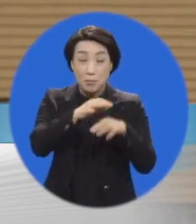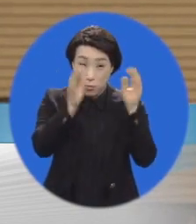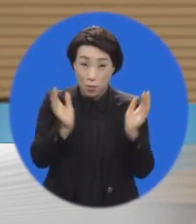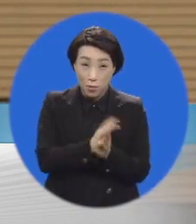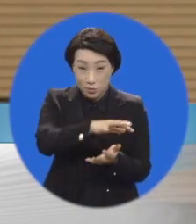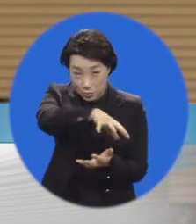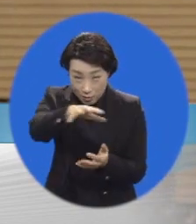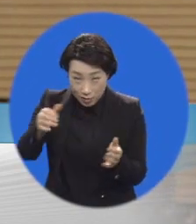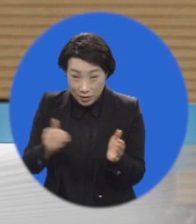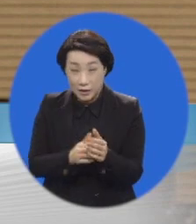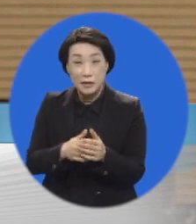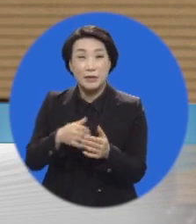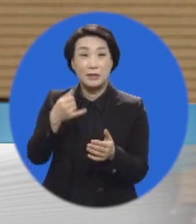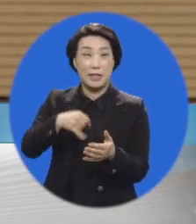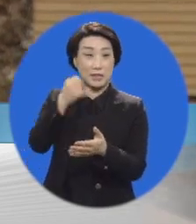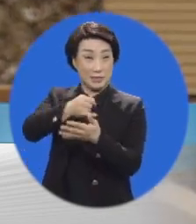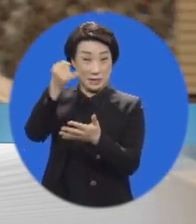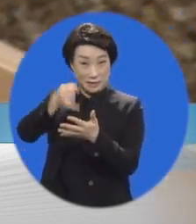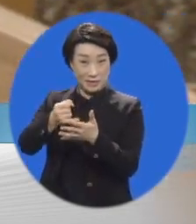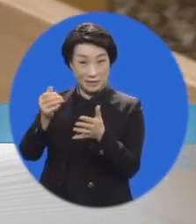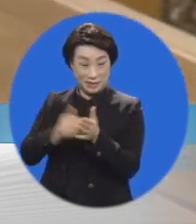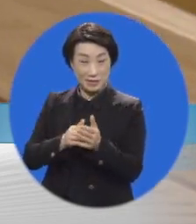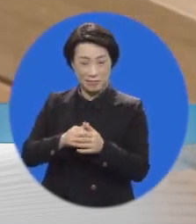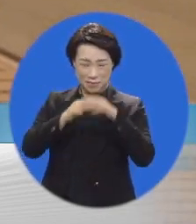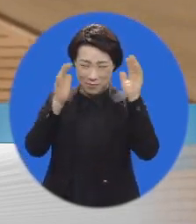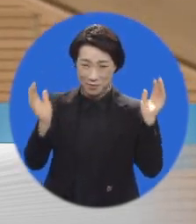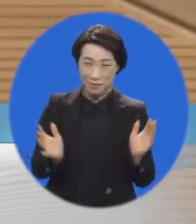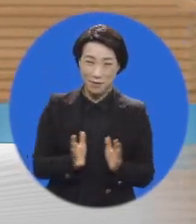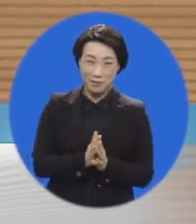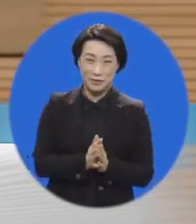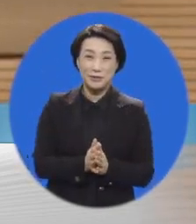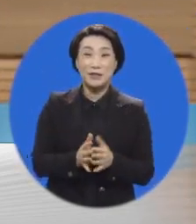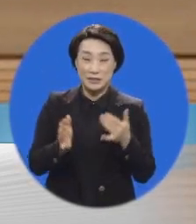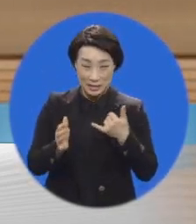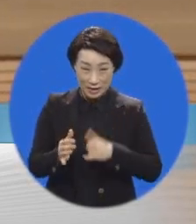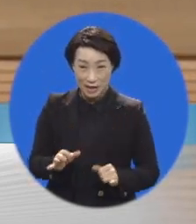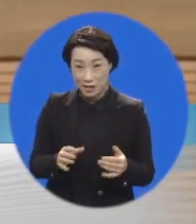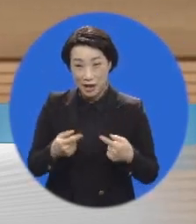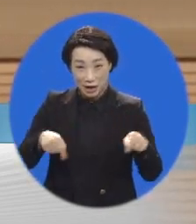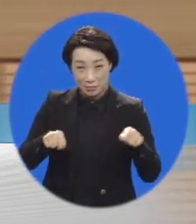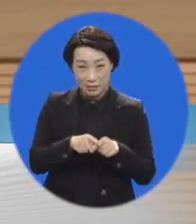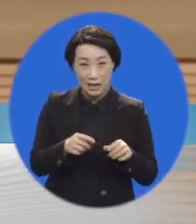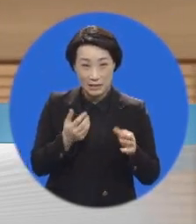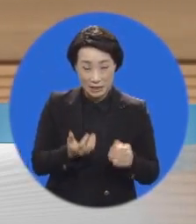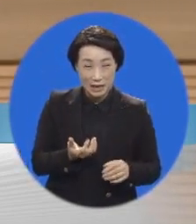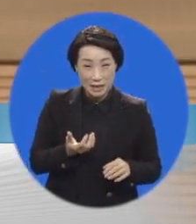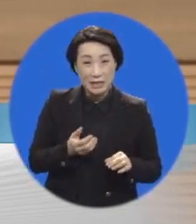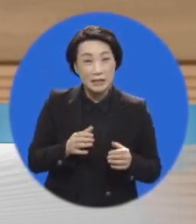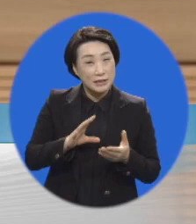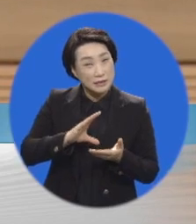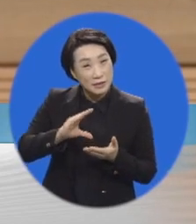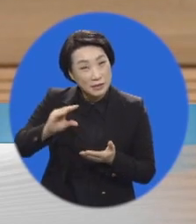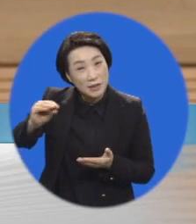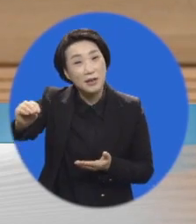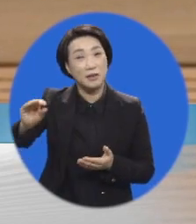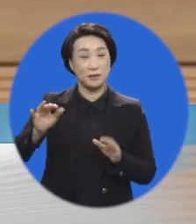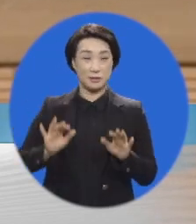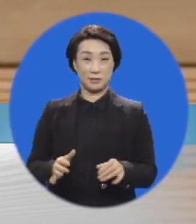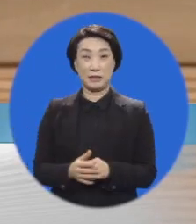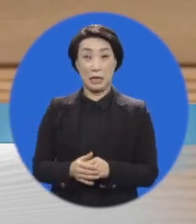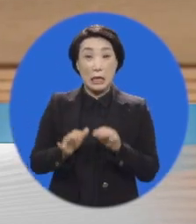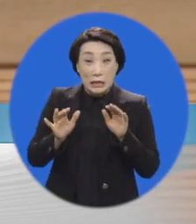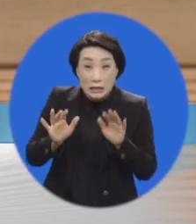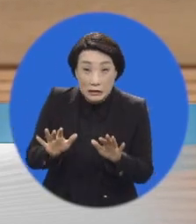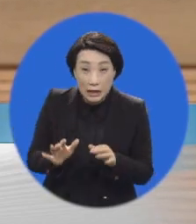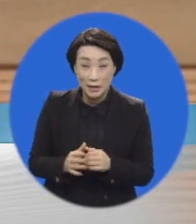가지고 딸 두르고 아주 다 아들 데리고 다 지금 막 지금 오고 있습니다. 그런데